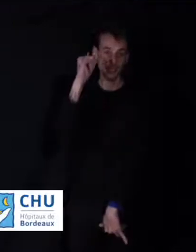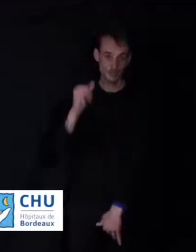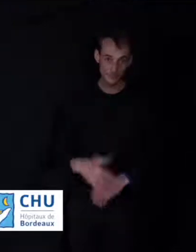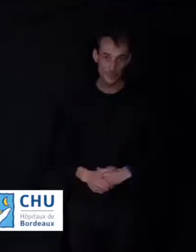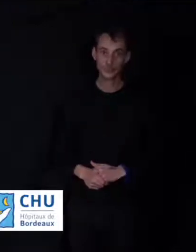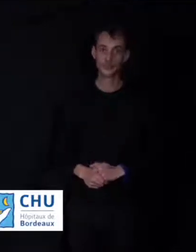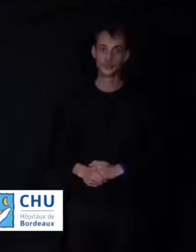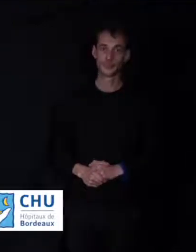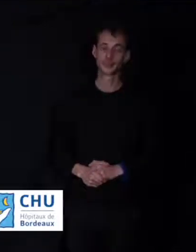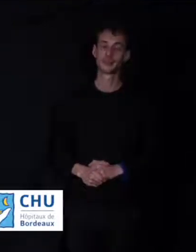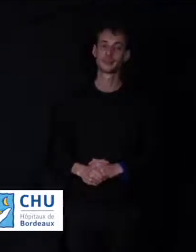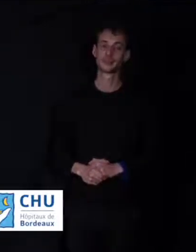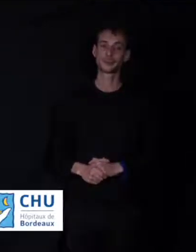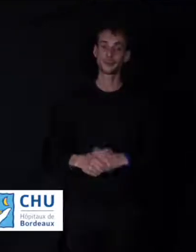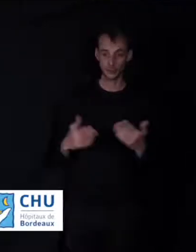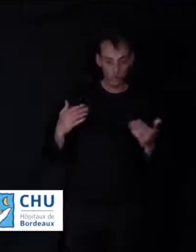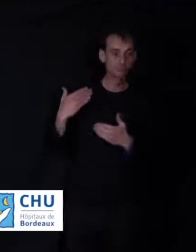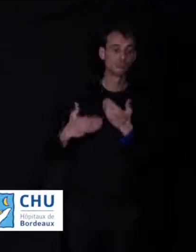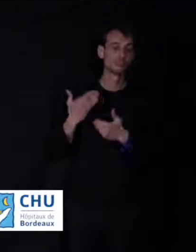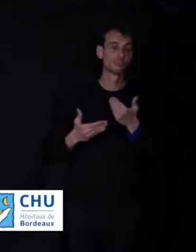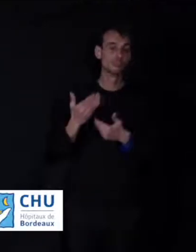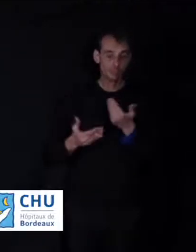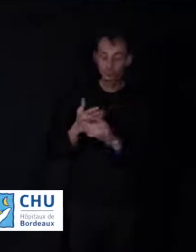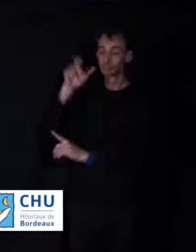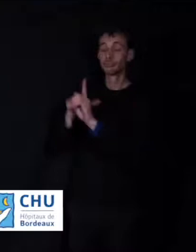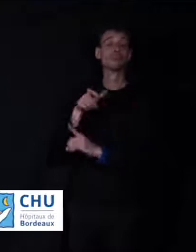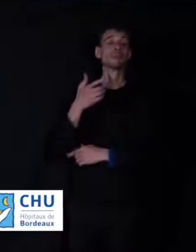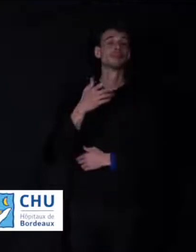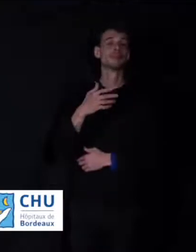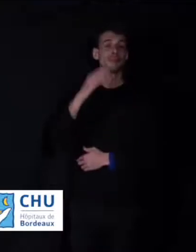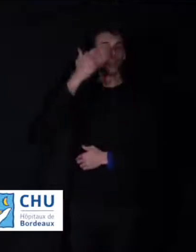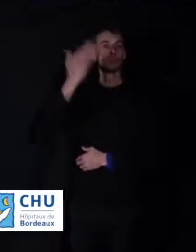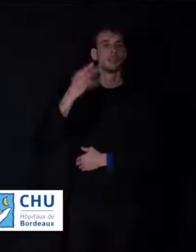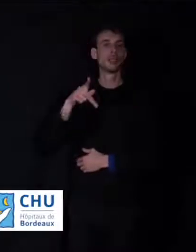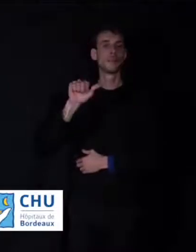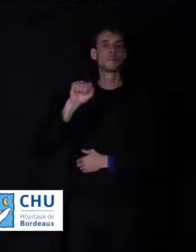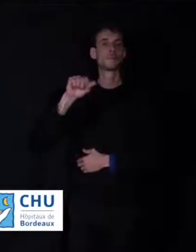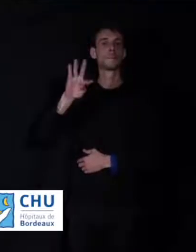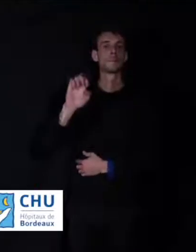Il a fallu attendre Pasteur et la révolution pasteurienne pour que Pasteur,